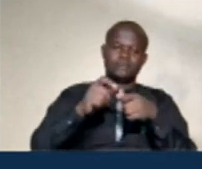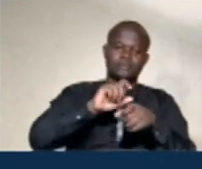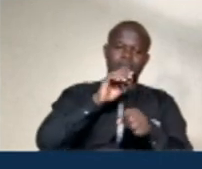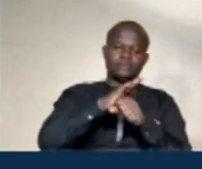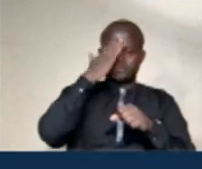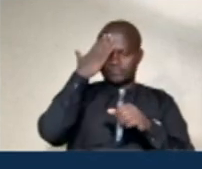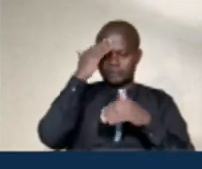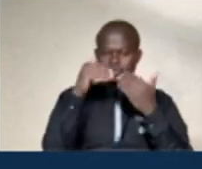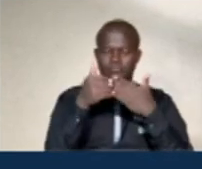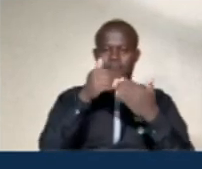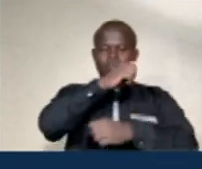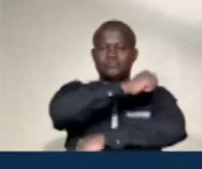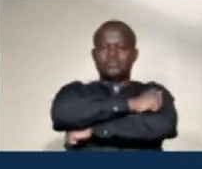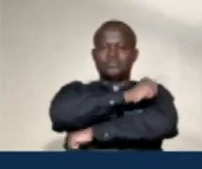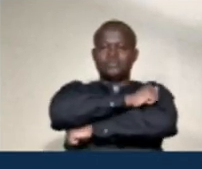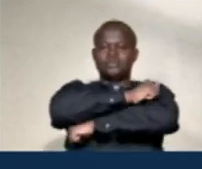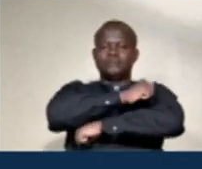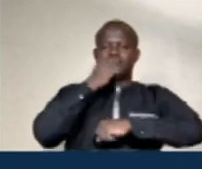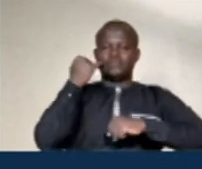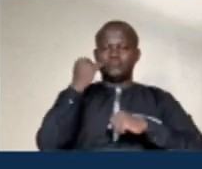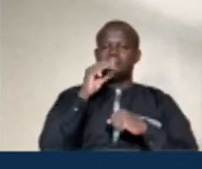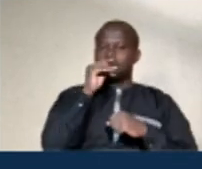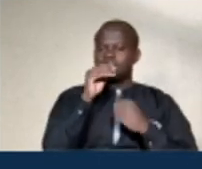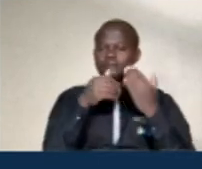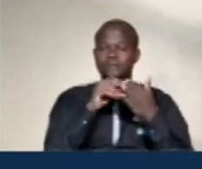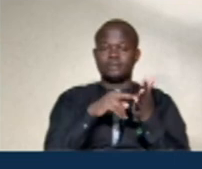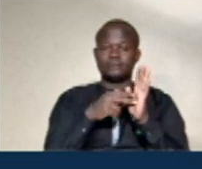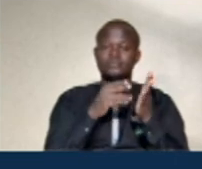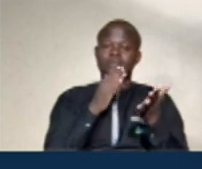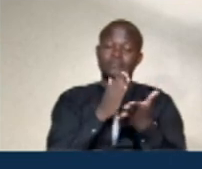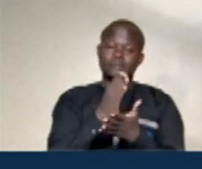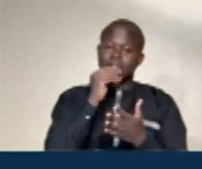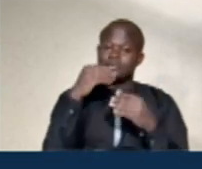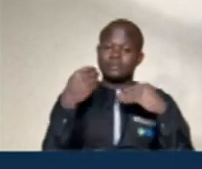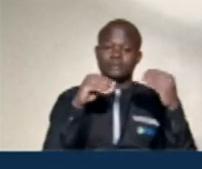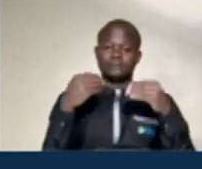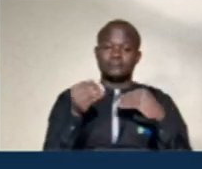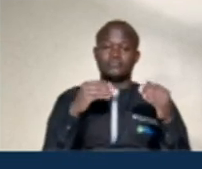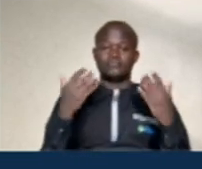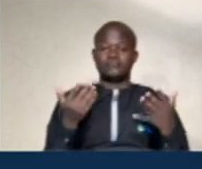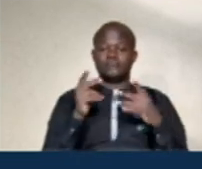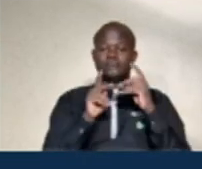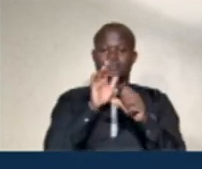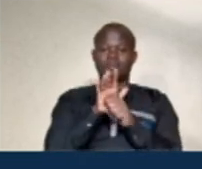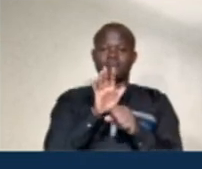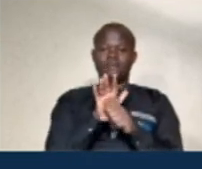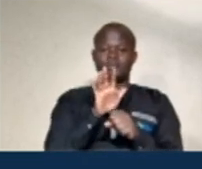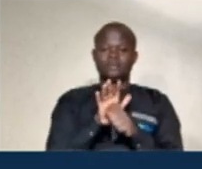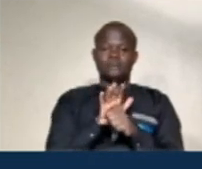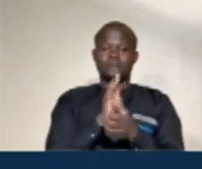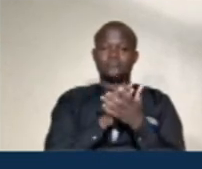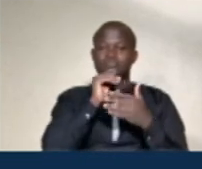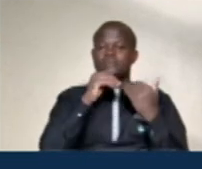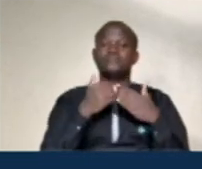kuko aya mashuri iyo yavuze burya ubuvuzi ibikoresho. Abenshi rero rimwe na rimwe ntabwo